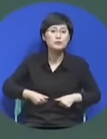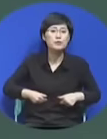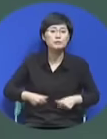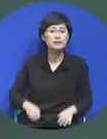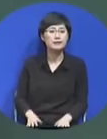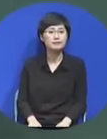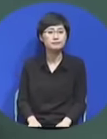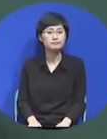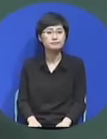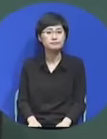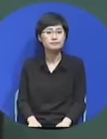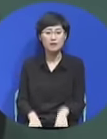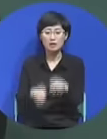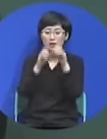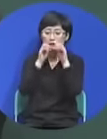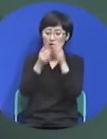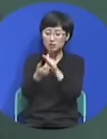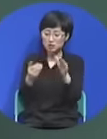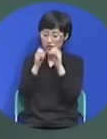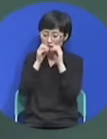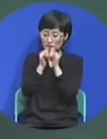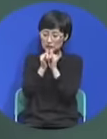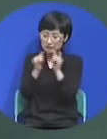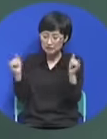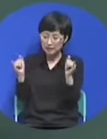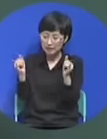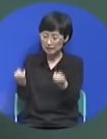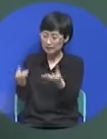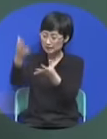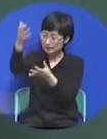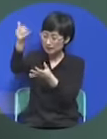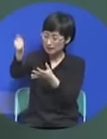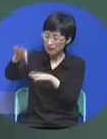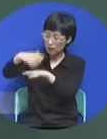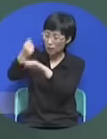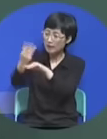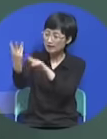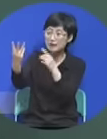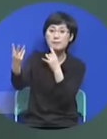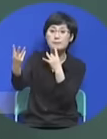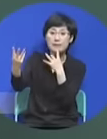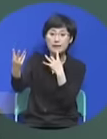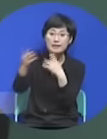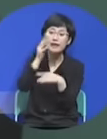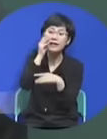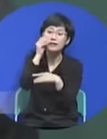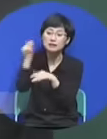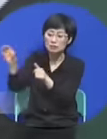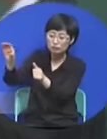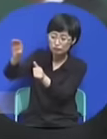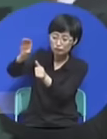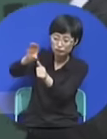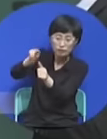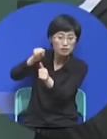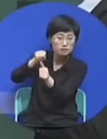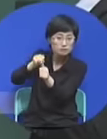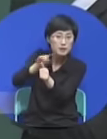你们都知道，但是应该重新抓住为应许. 선지자 제사장 왕에게 기름 붓기 때문에 그리스도라는 단어를 써.